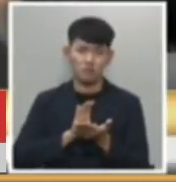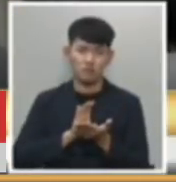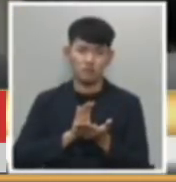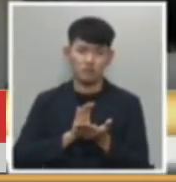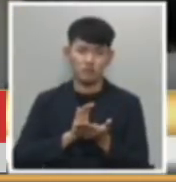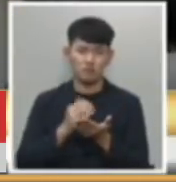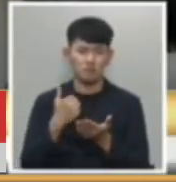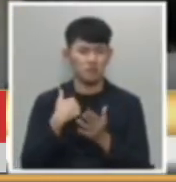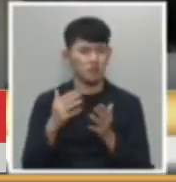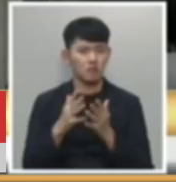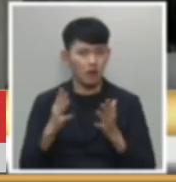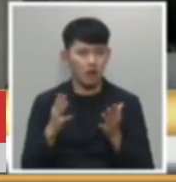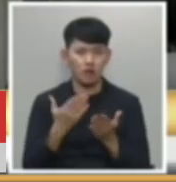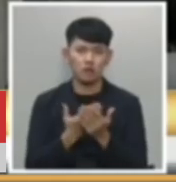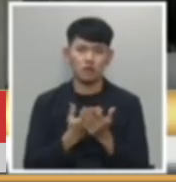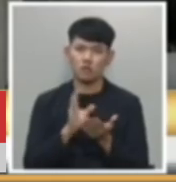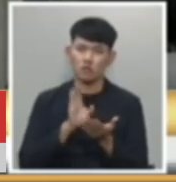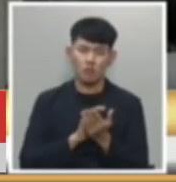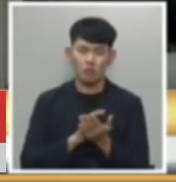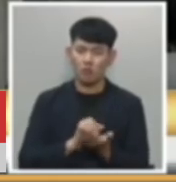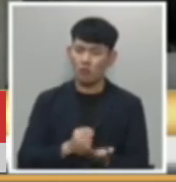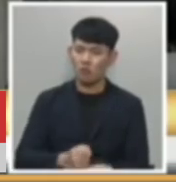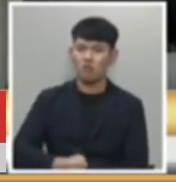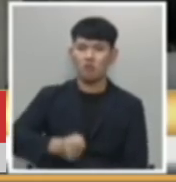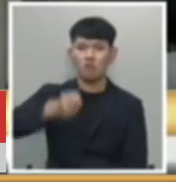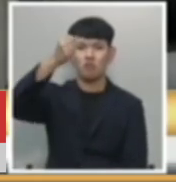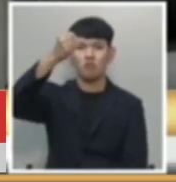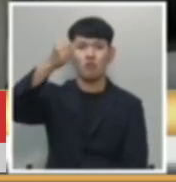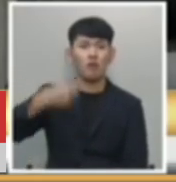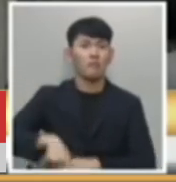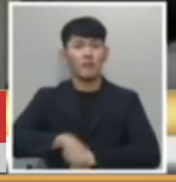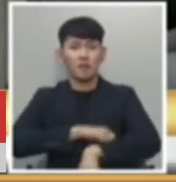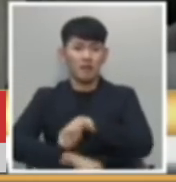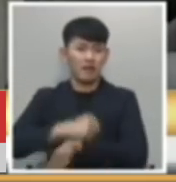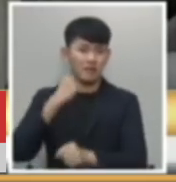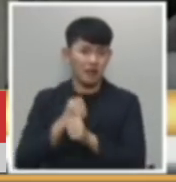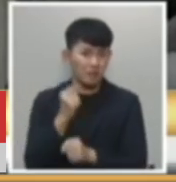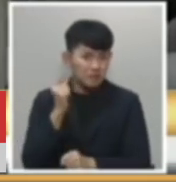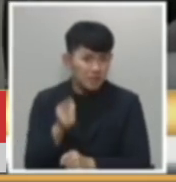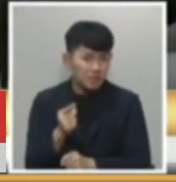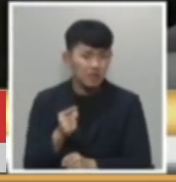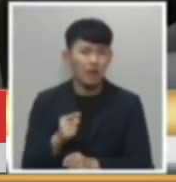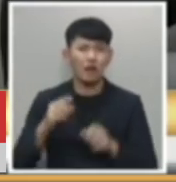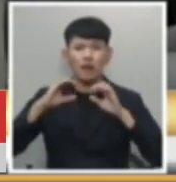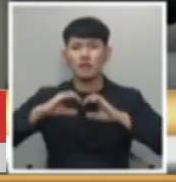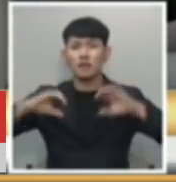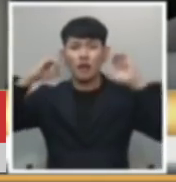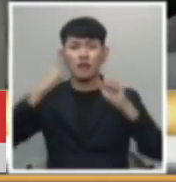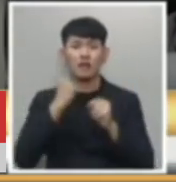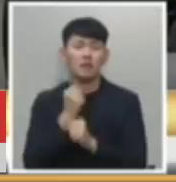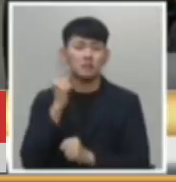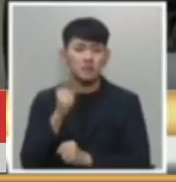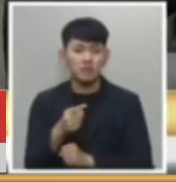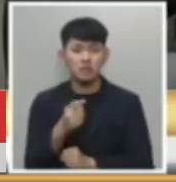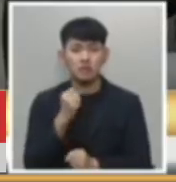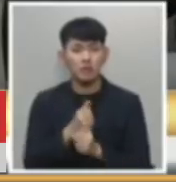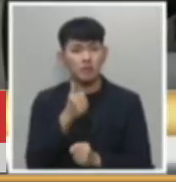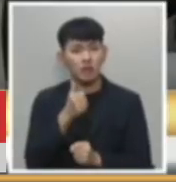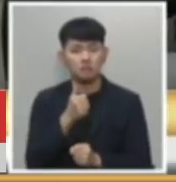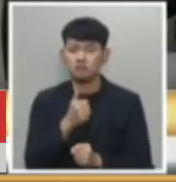ำนวนมากมายเวลาเอาไปปฏิบัติส่วนราชการเอาไปทำเนี่ยไม่สามารถทำได้จริ